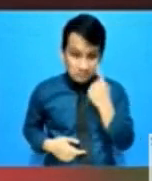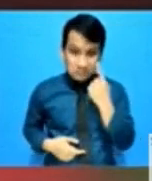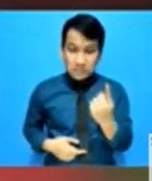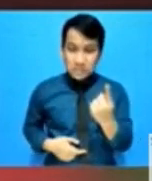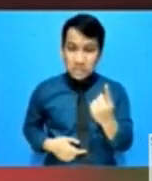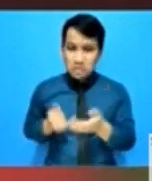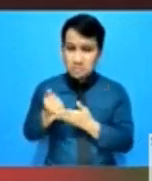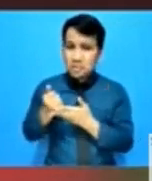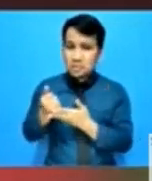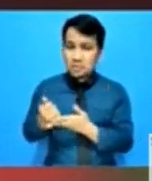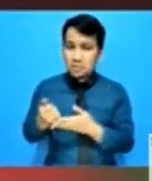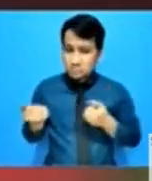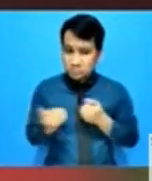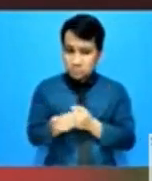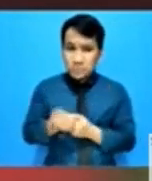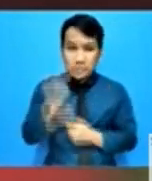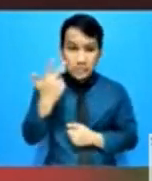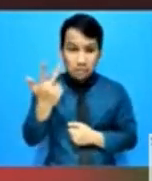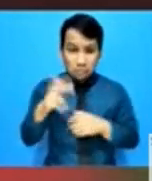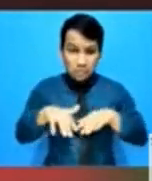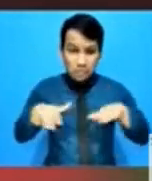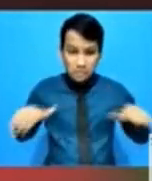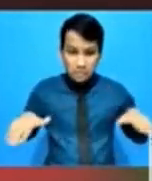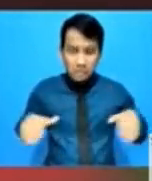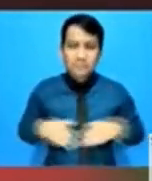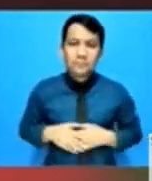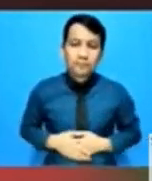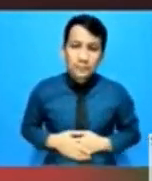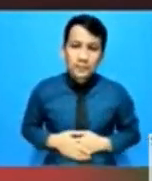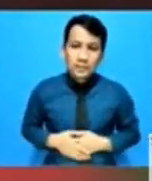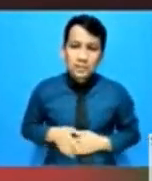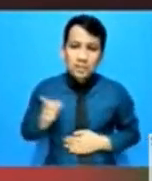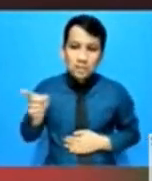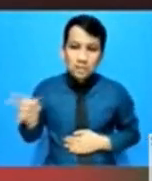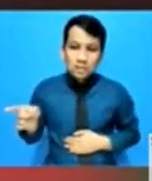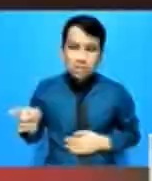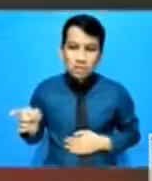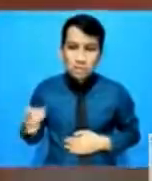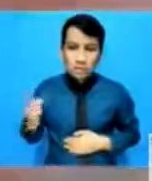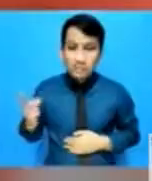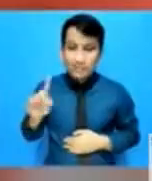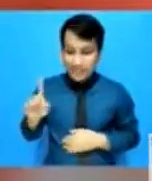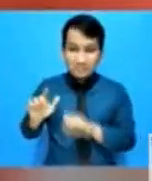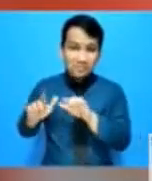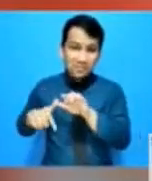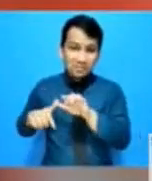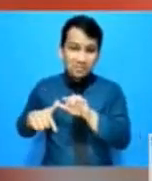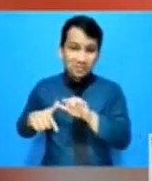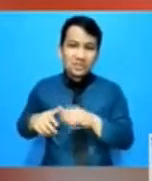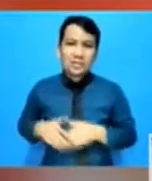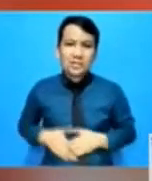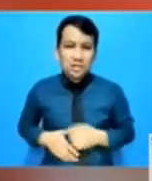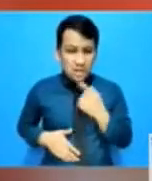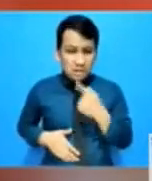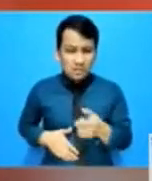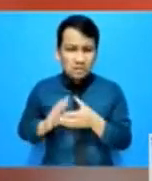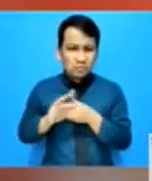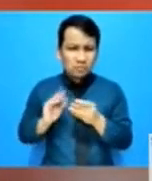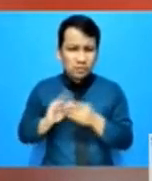tinataguyod ang kanyang tatlong anak. Ang isa sa kanila, PWD pa. Kwento ng kanyang